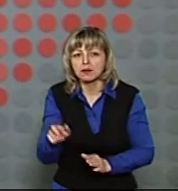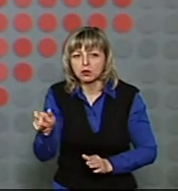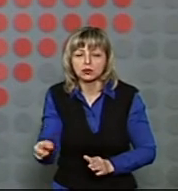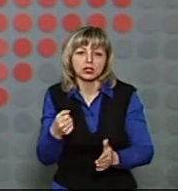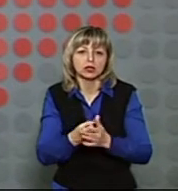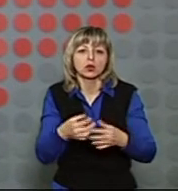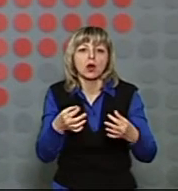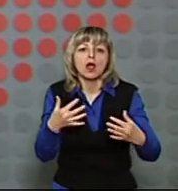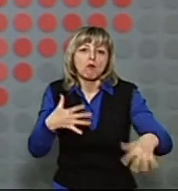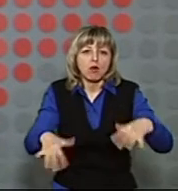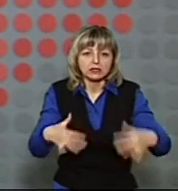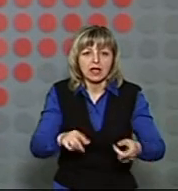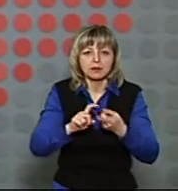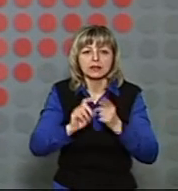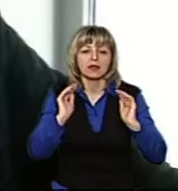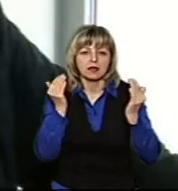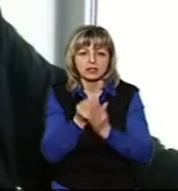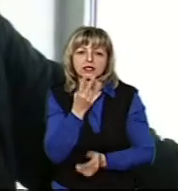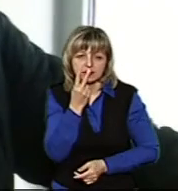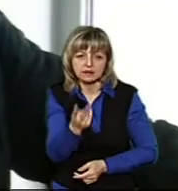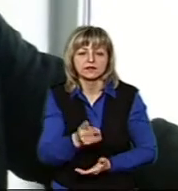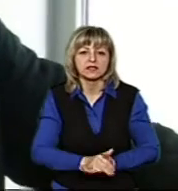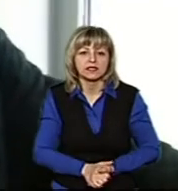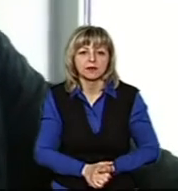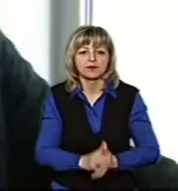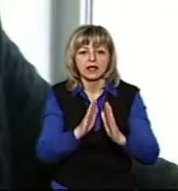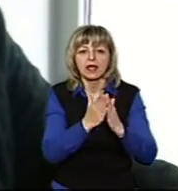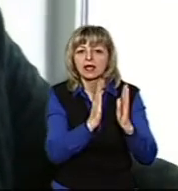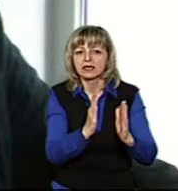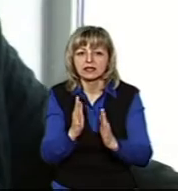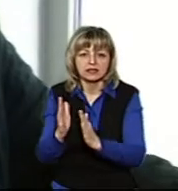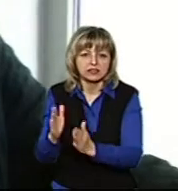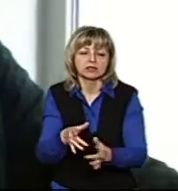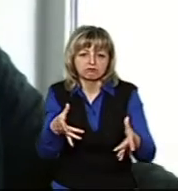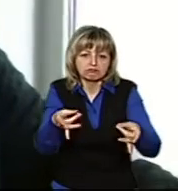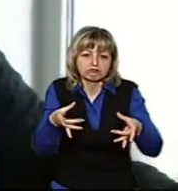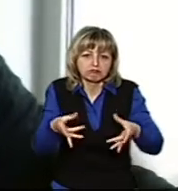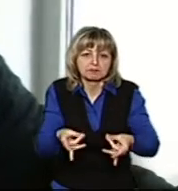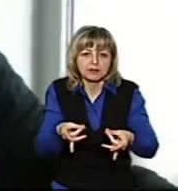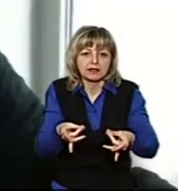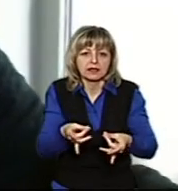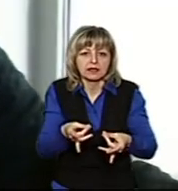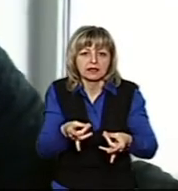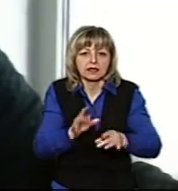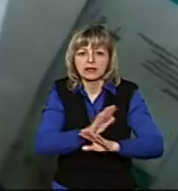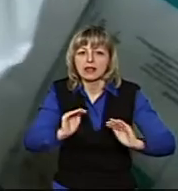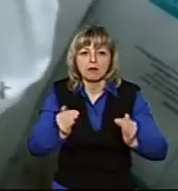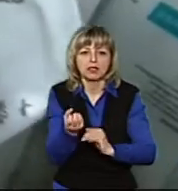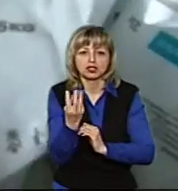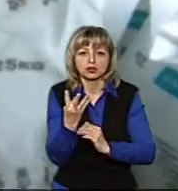карантину, бачила журналістка Анна Глущук. Книжки мають лежати в цих пакетах не менше, ніж 14